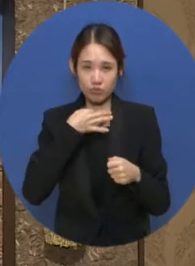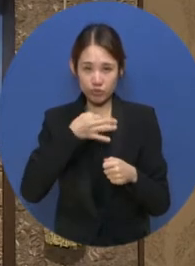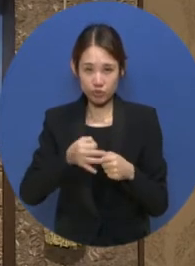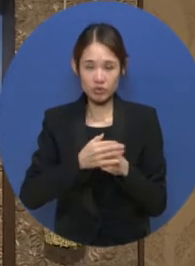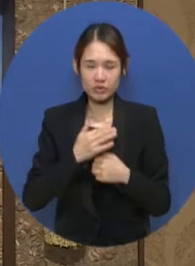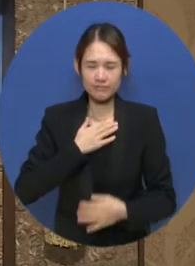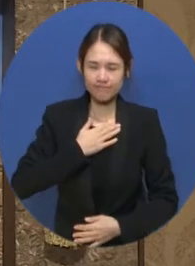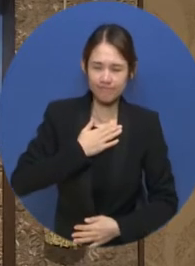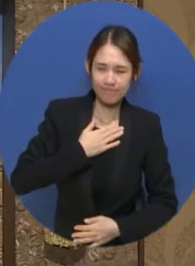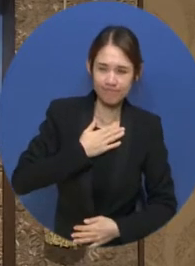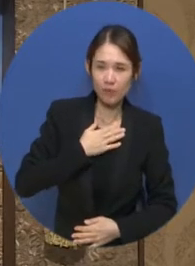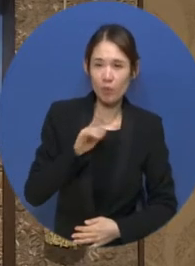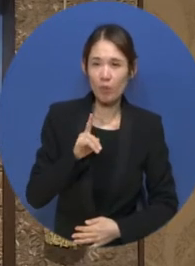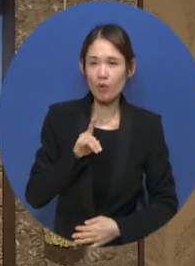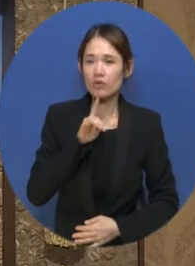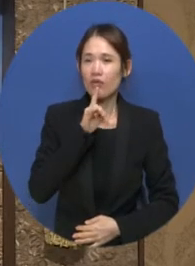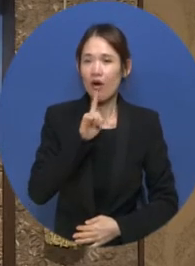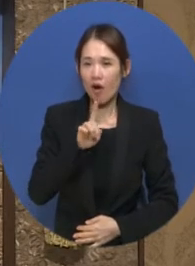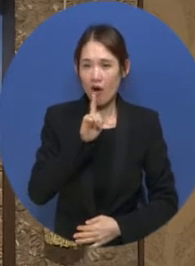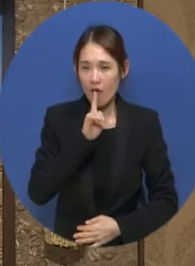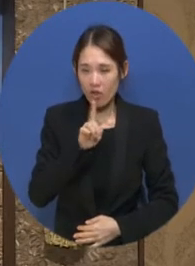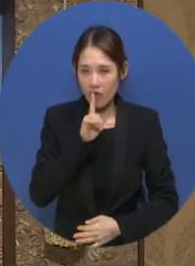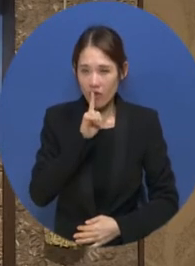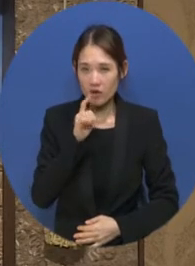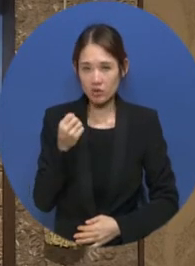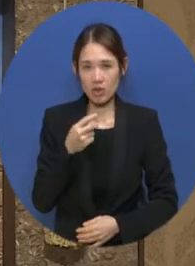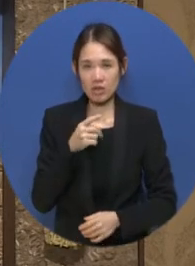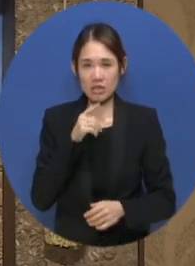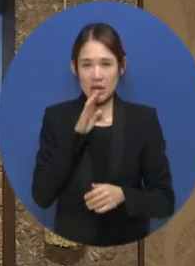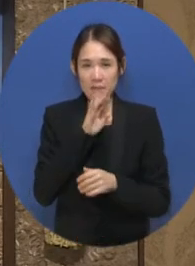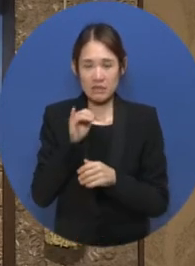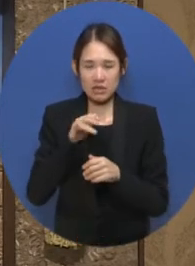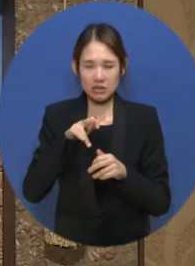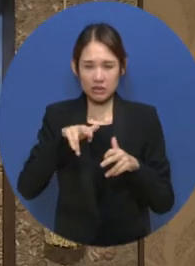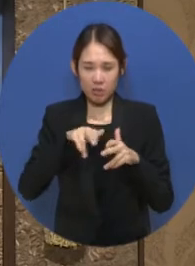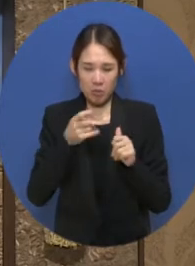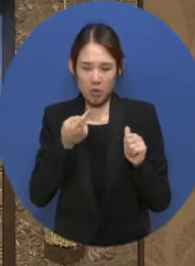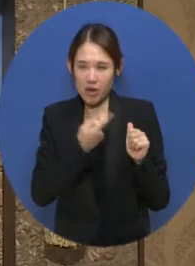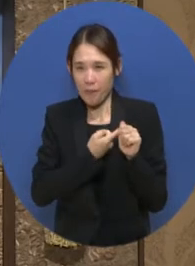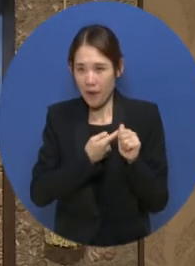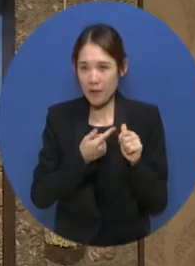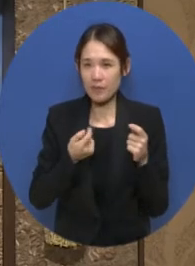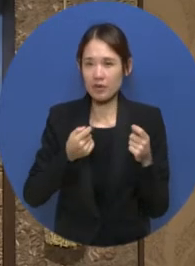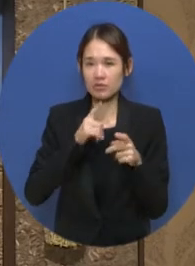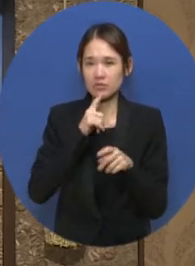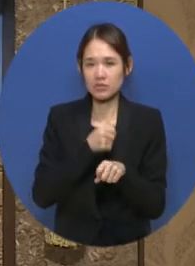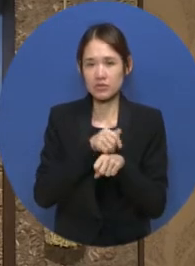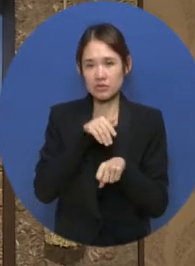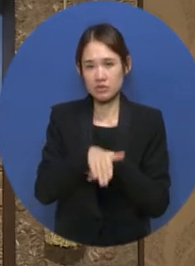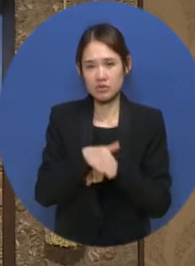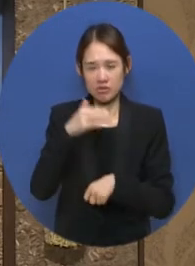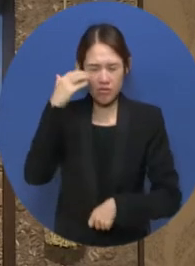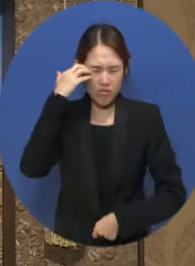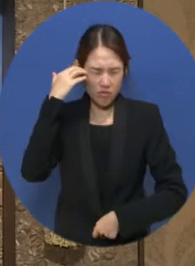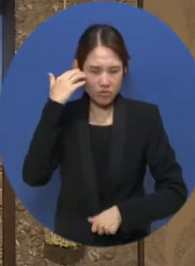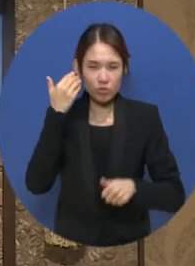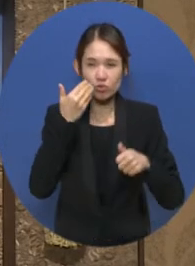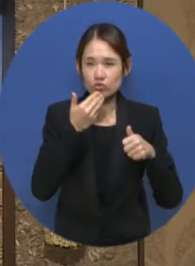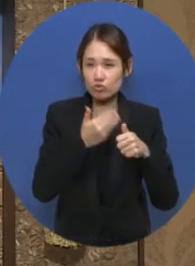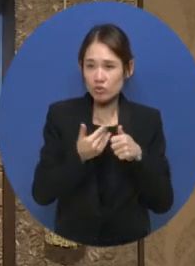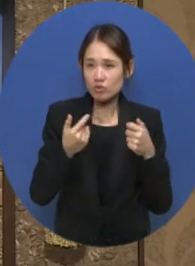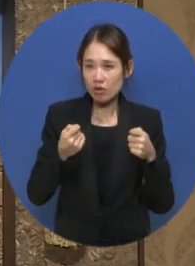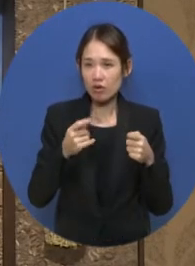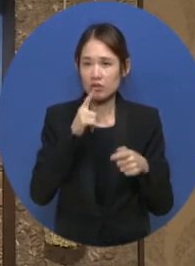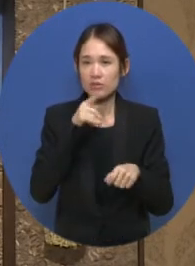정서적 학대는 이제 언어적으로 나 또 비언어적 으로 이제 이 뭐 좀 게 정신적으로 고통을 주는 걸 얘기를 하는데요 뭐